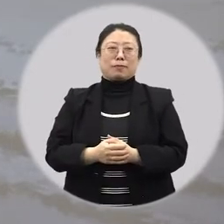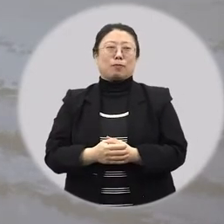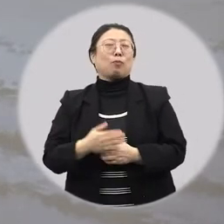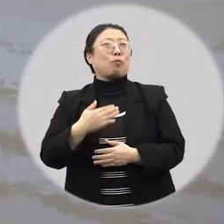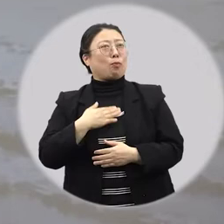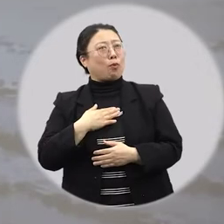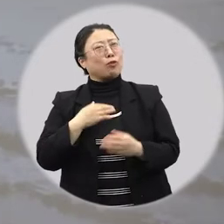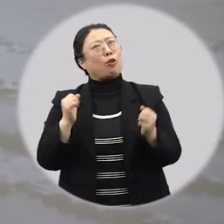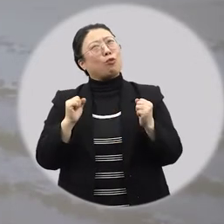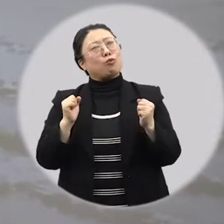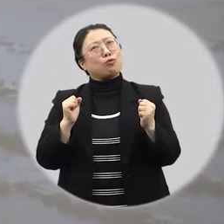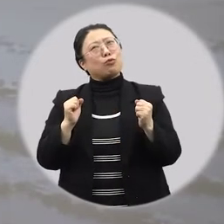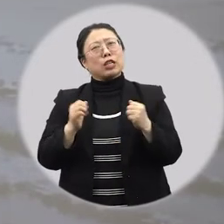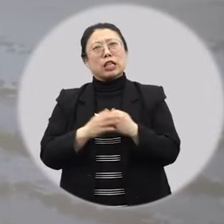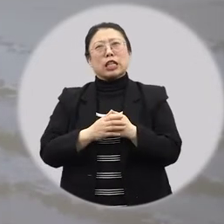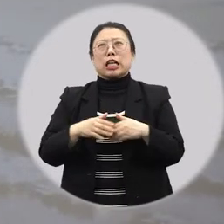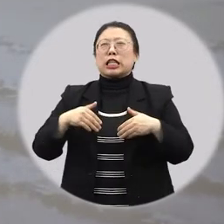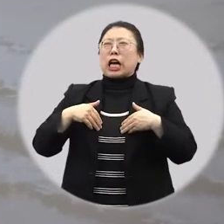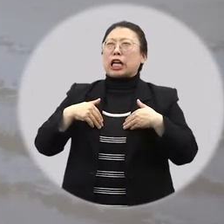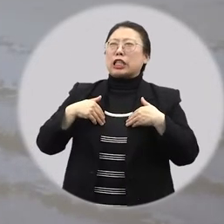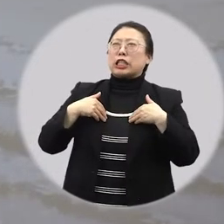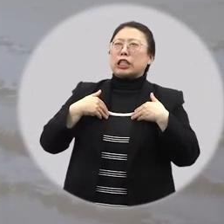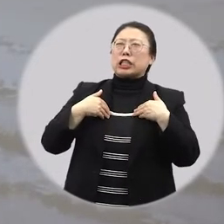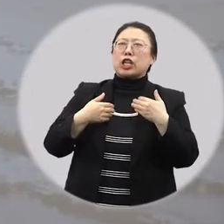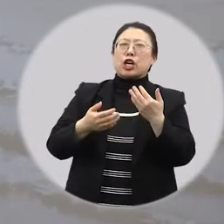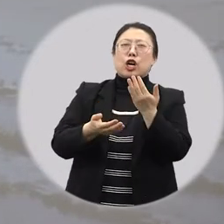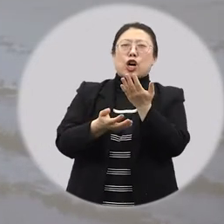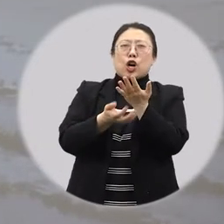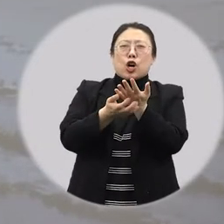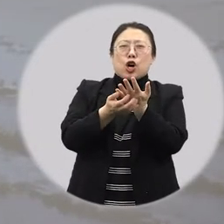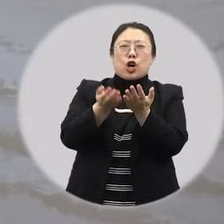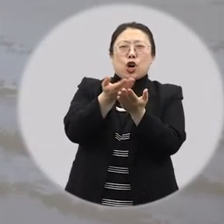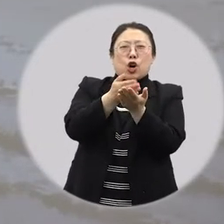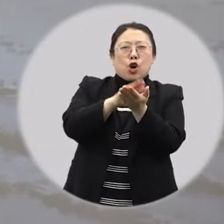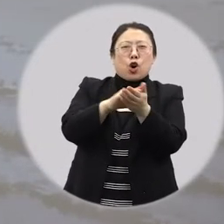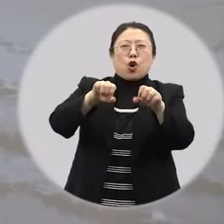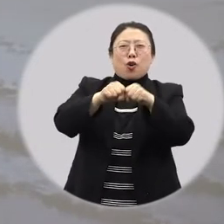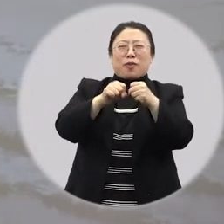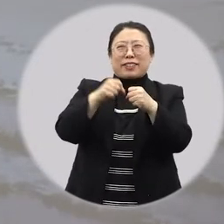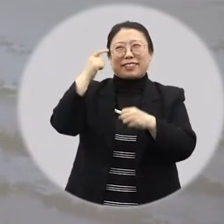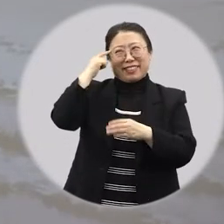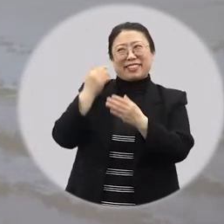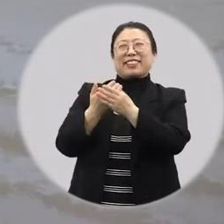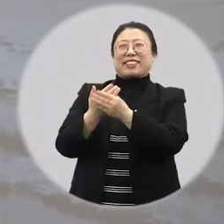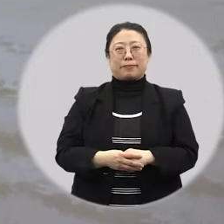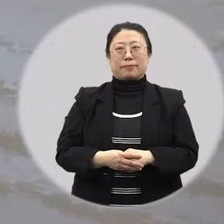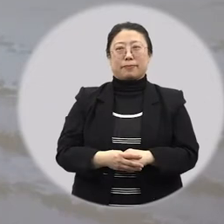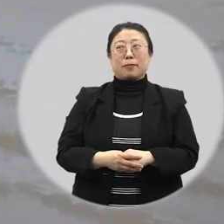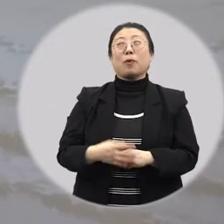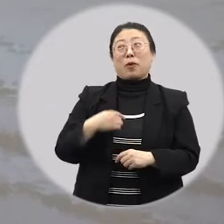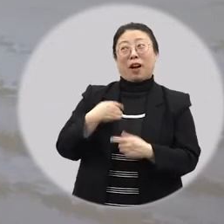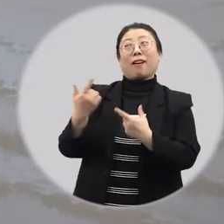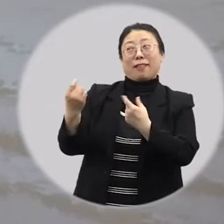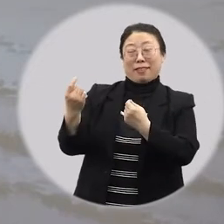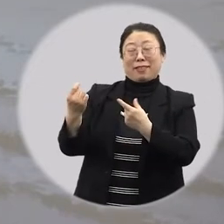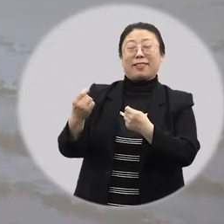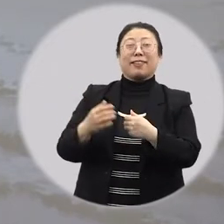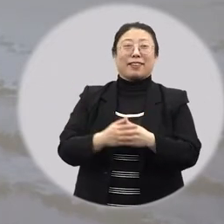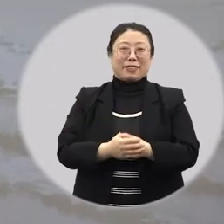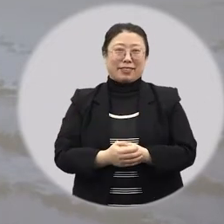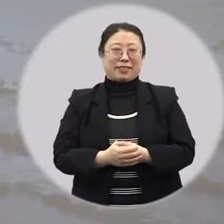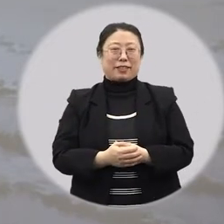떠오르나요 저는 겨울하면 따뜻한 군고구마가 생각이나요 선생님도